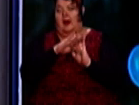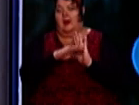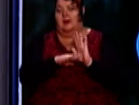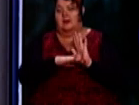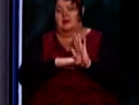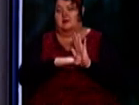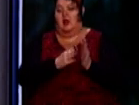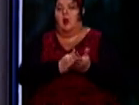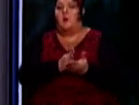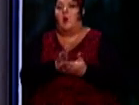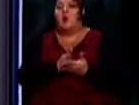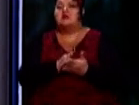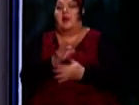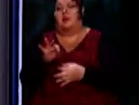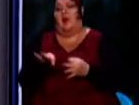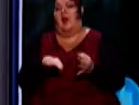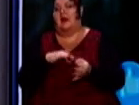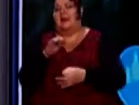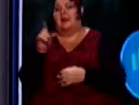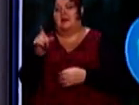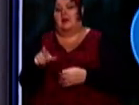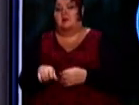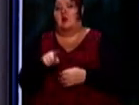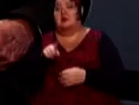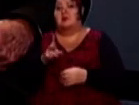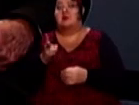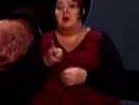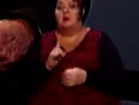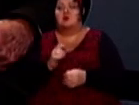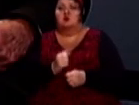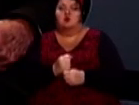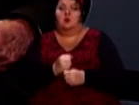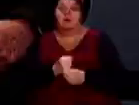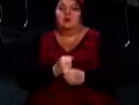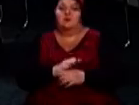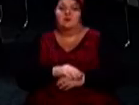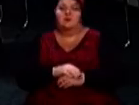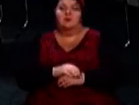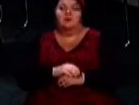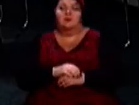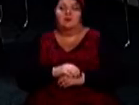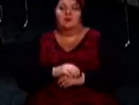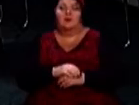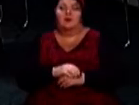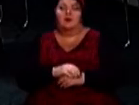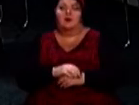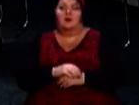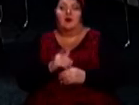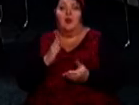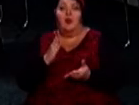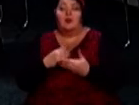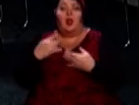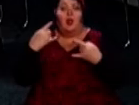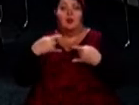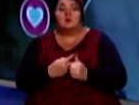саме посади архітектора. А з цим треба щось робити. Так, прошу, там телефонний дзвінок. Телеглядач дочекався. Алло, ми